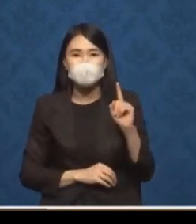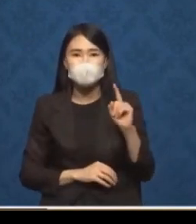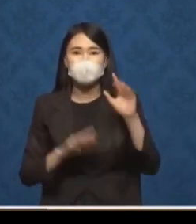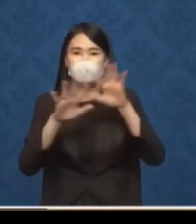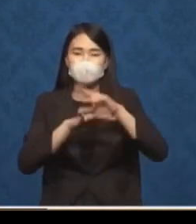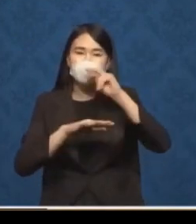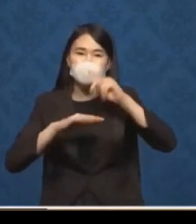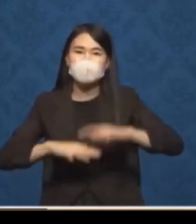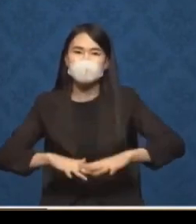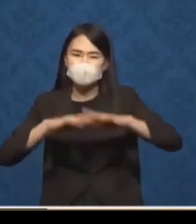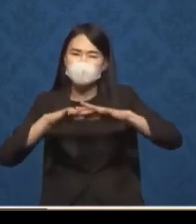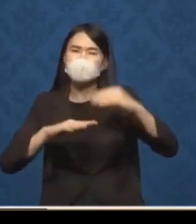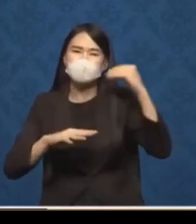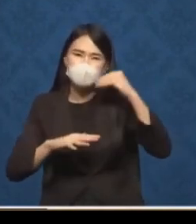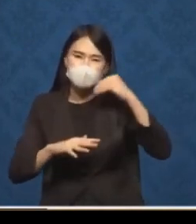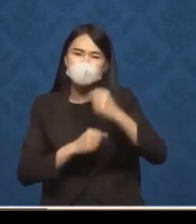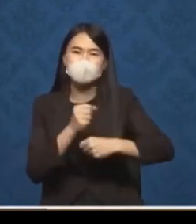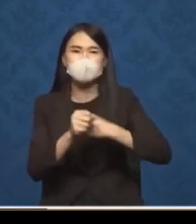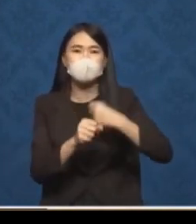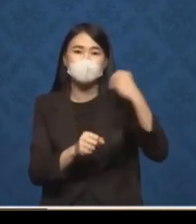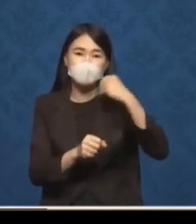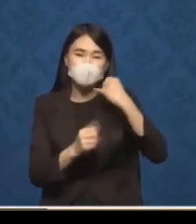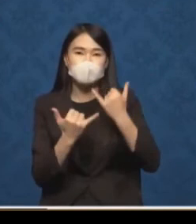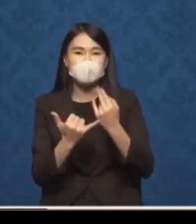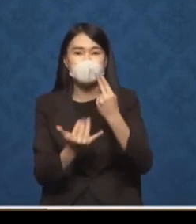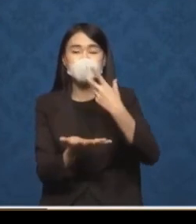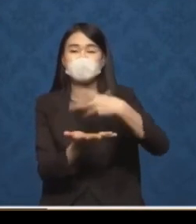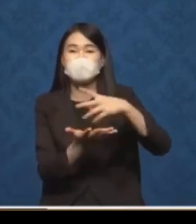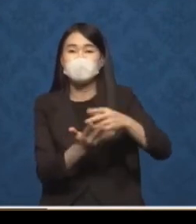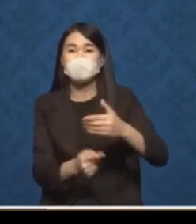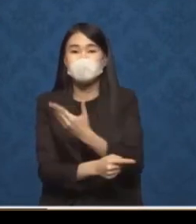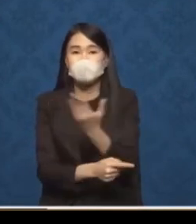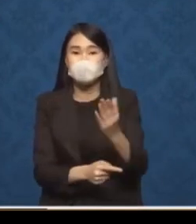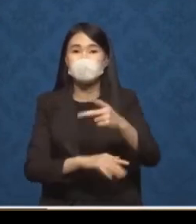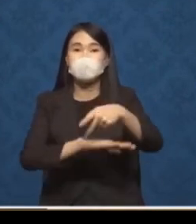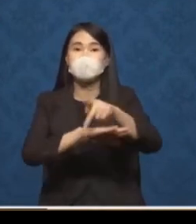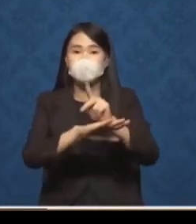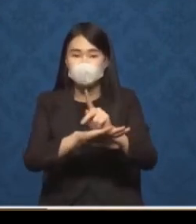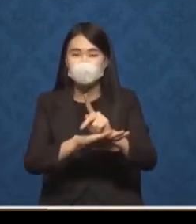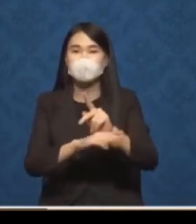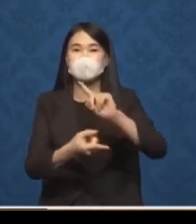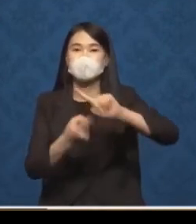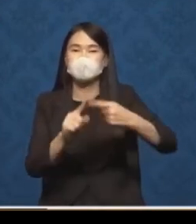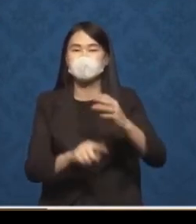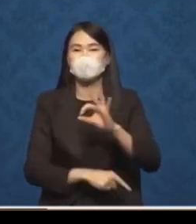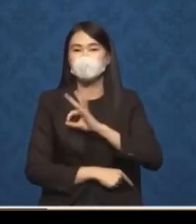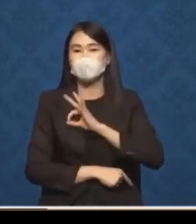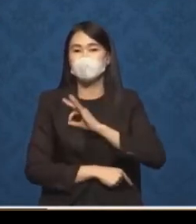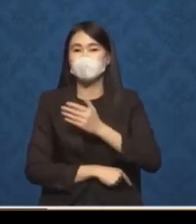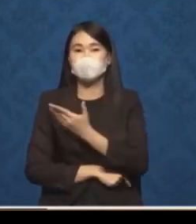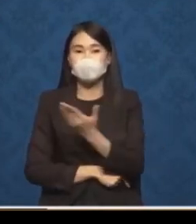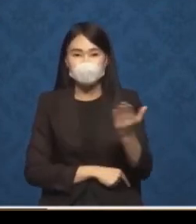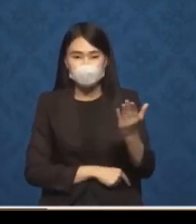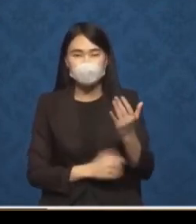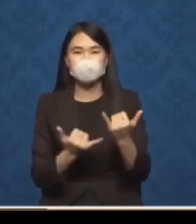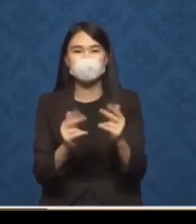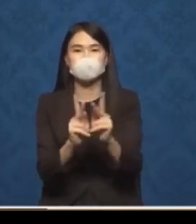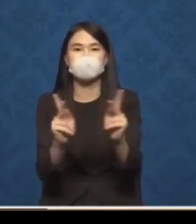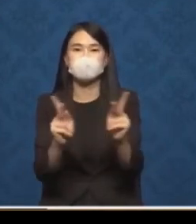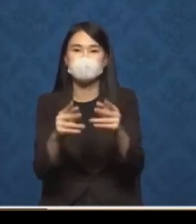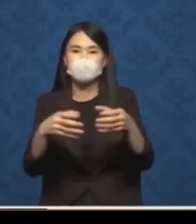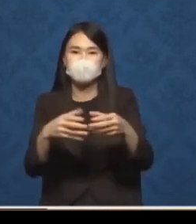น้ำท่วมเป็นประจำนะครับก็ขอกราบเรียนไปยังท่านประธานท่านเพื่อนสมาชิกว่าทางคณะกรรมการ